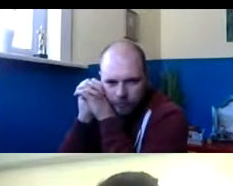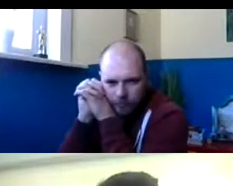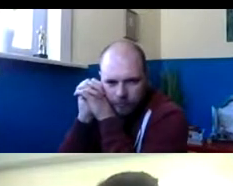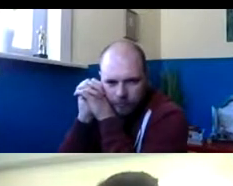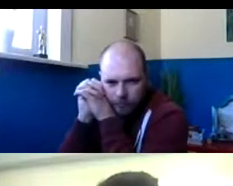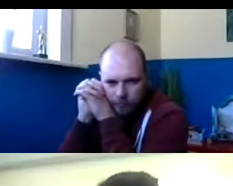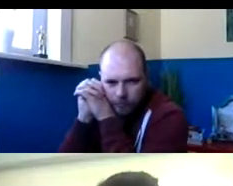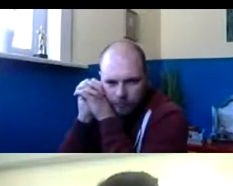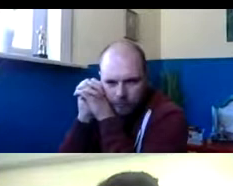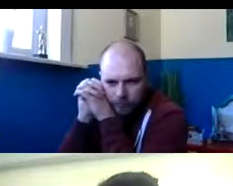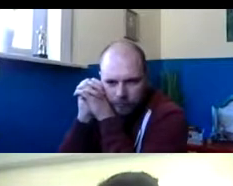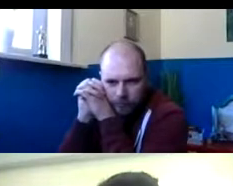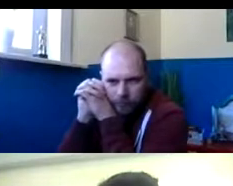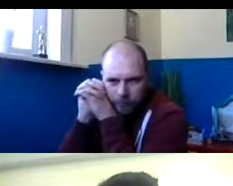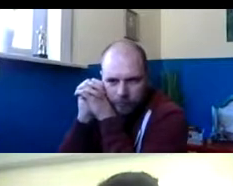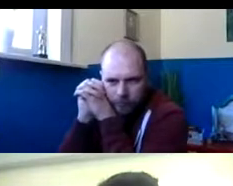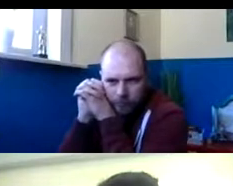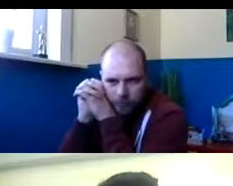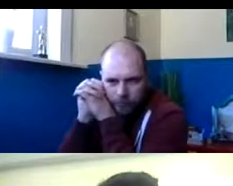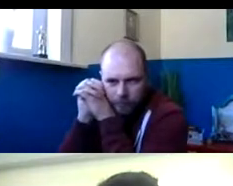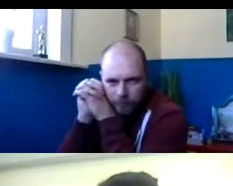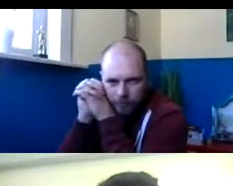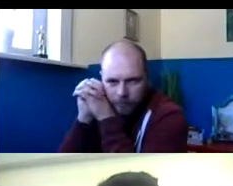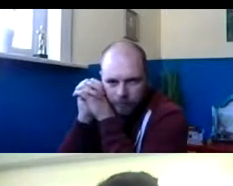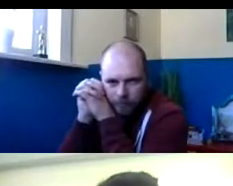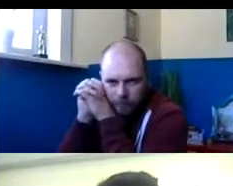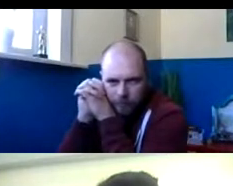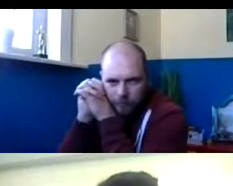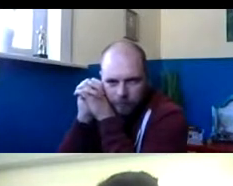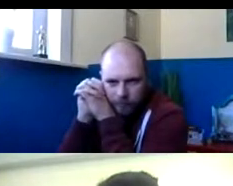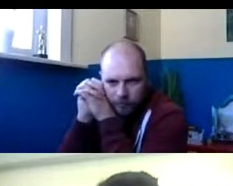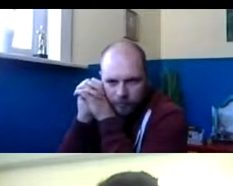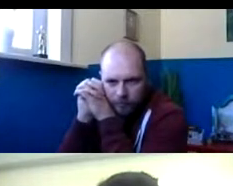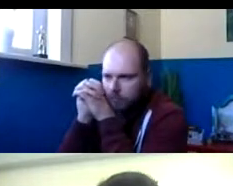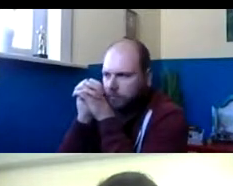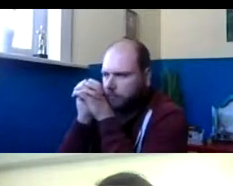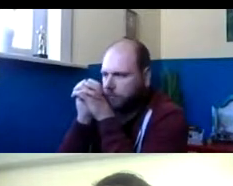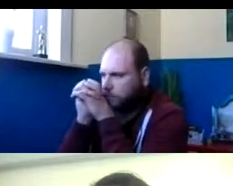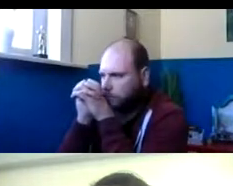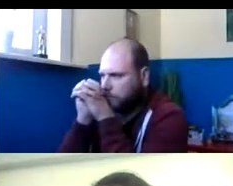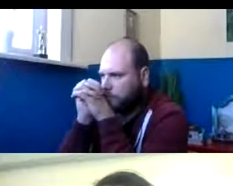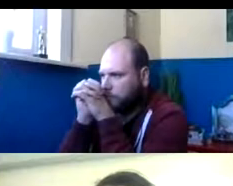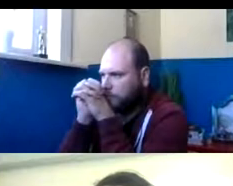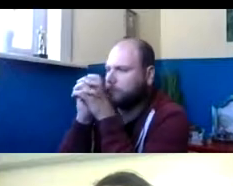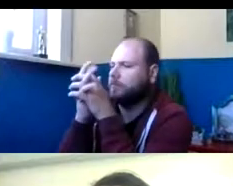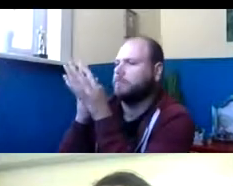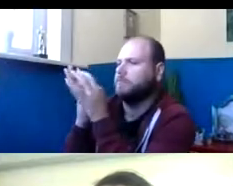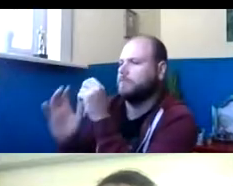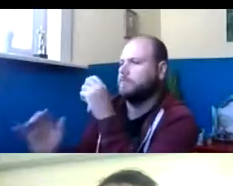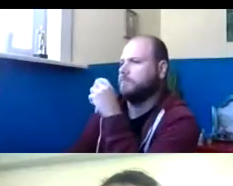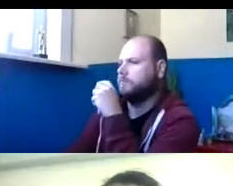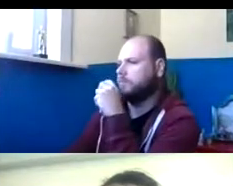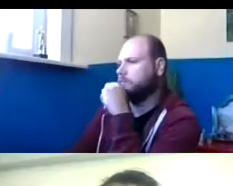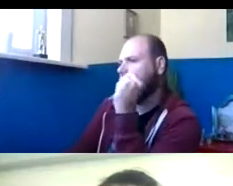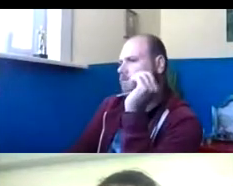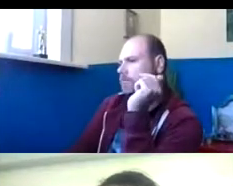die ik ook nog wel misschien wil aanvullen. Je bent correct hoor. Van die 50, 100 en 200 denk ik inderdaad dat we best op de